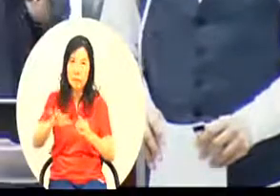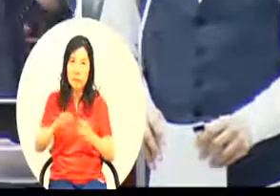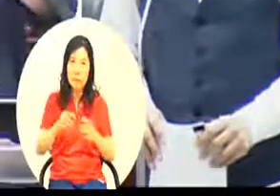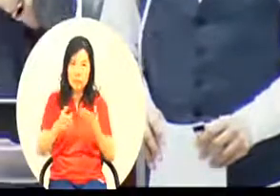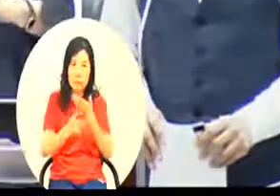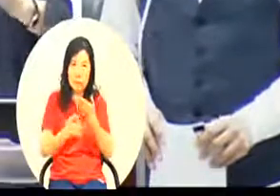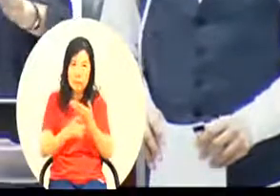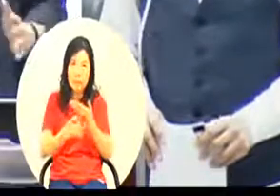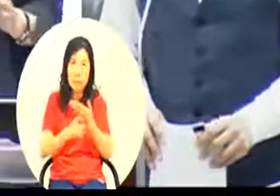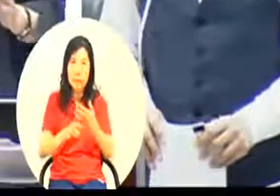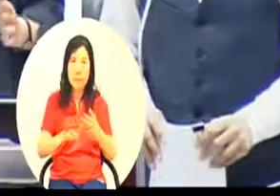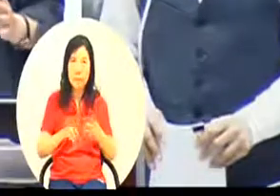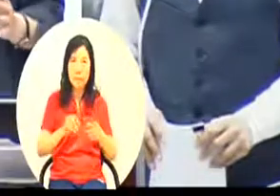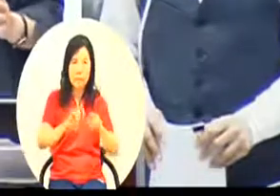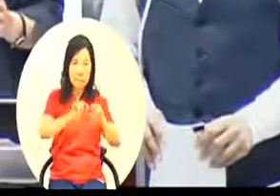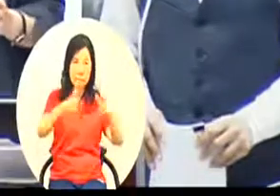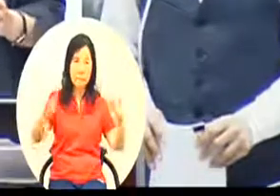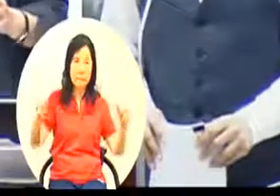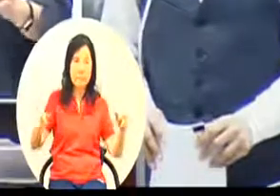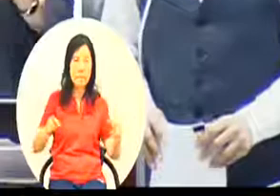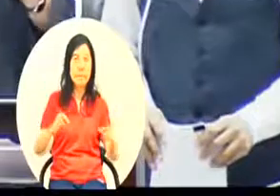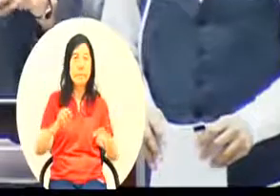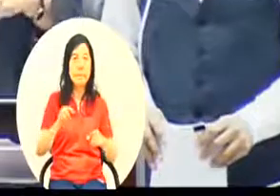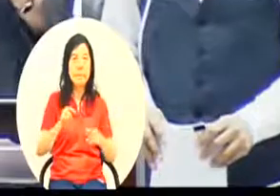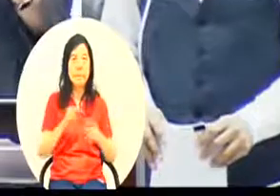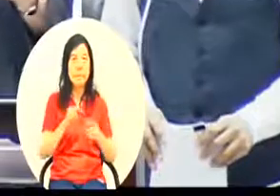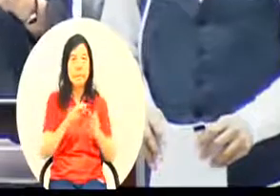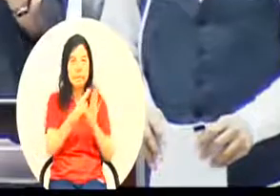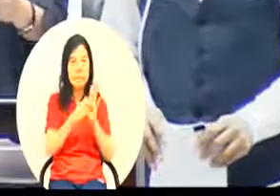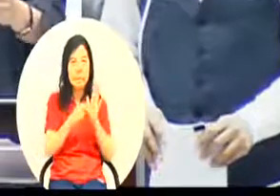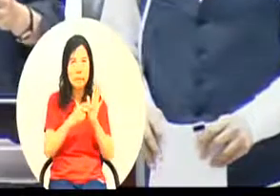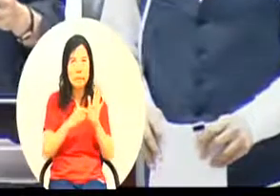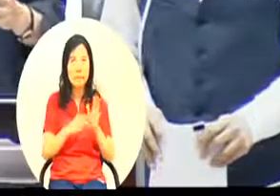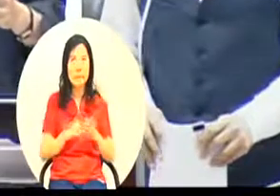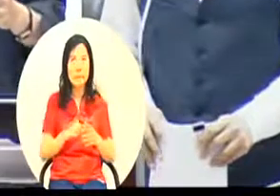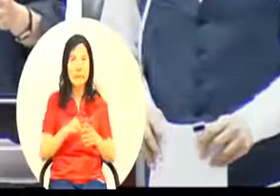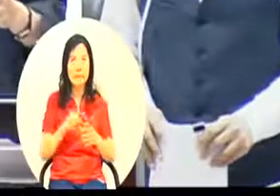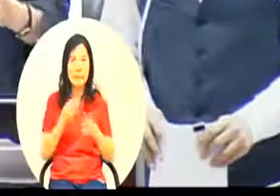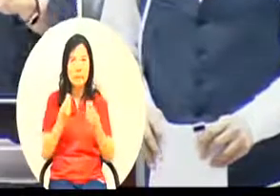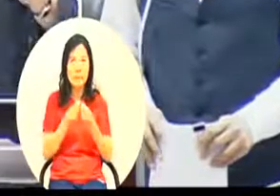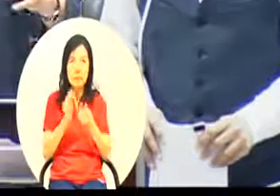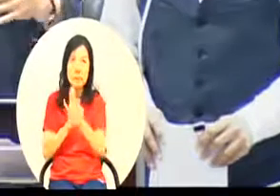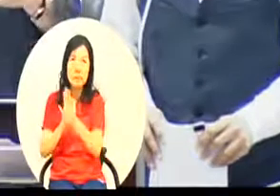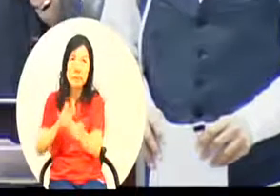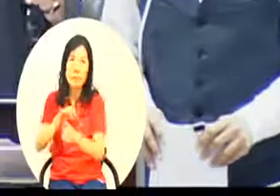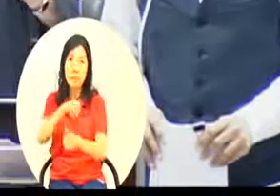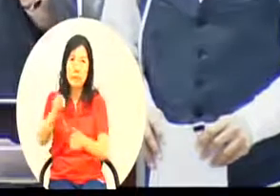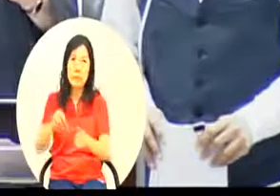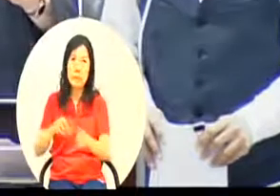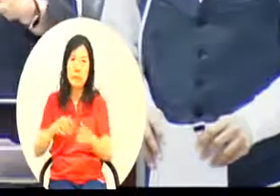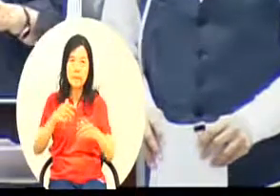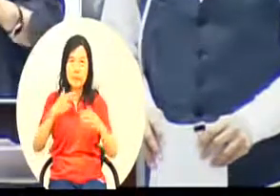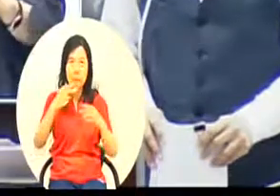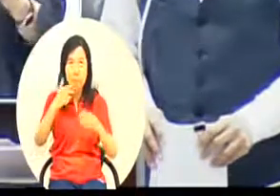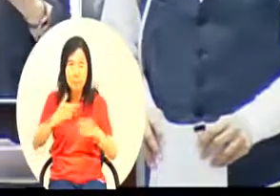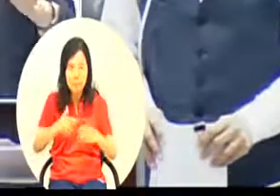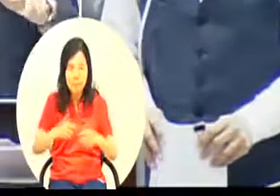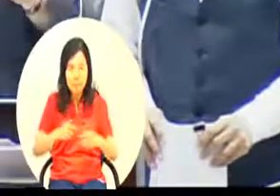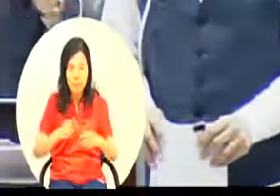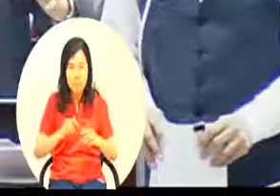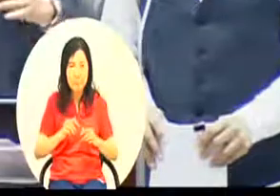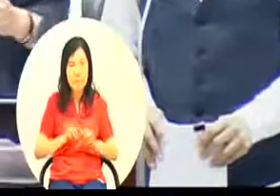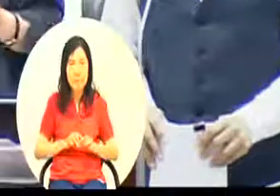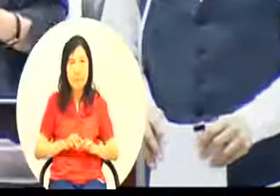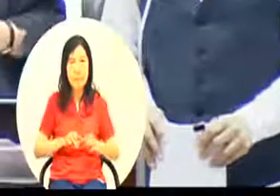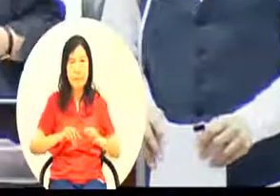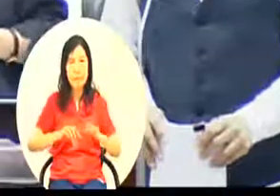很多各种不同的因素，但是要怎么样子的协助他慢慢让他走出他人生的